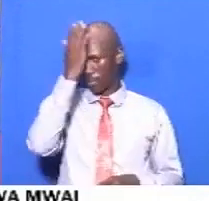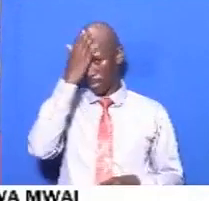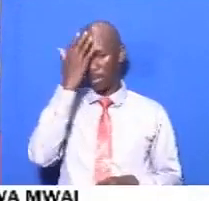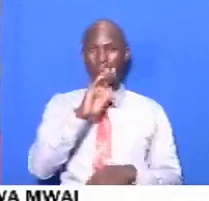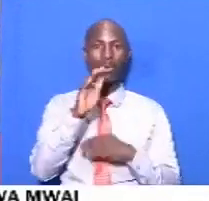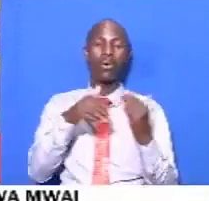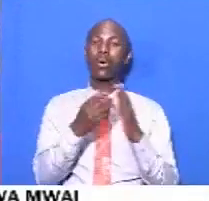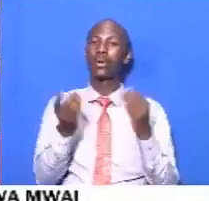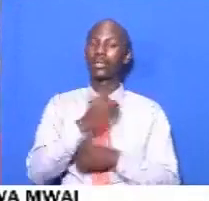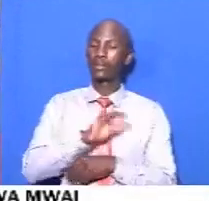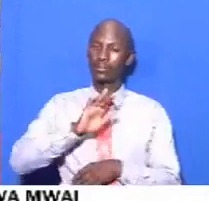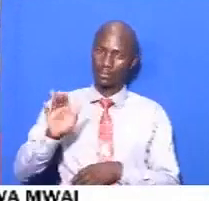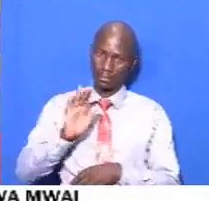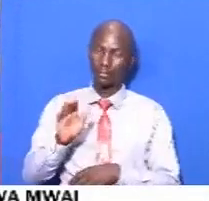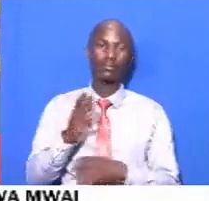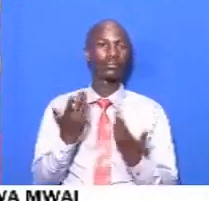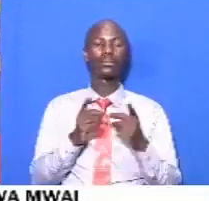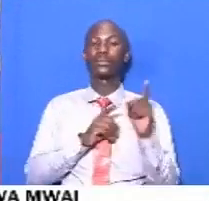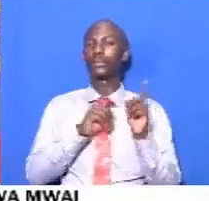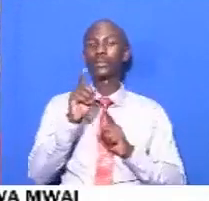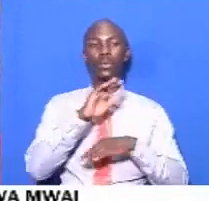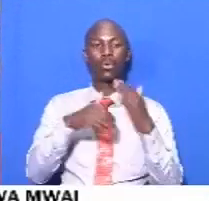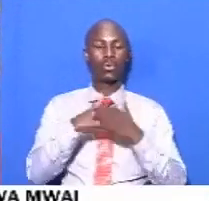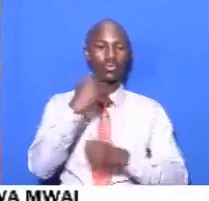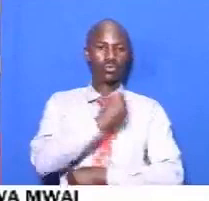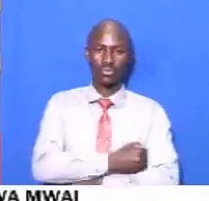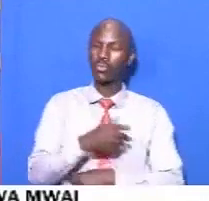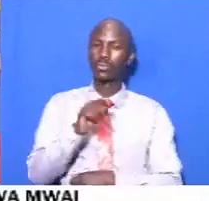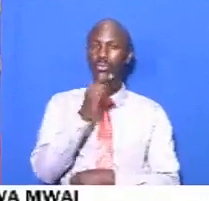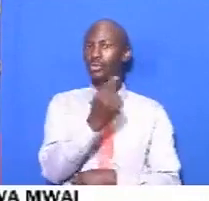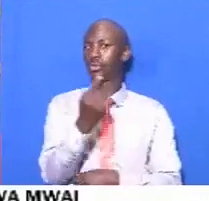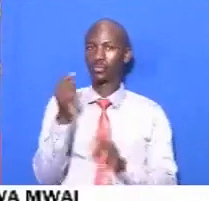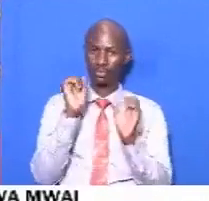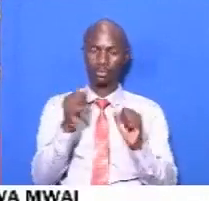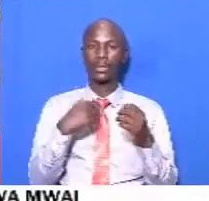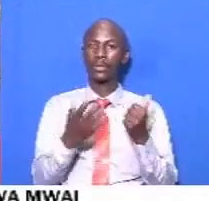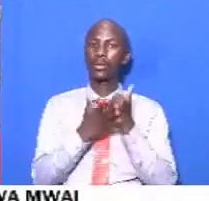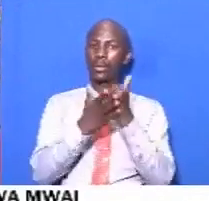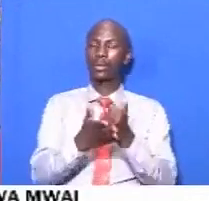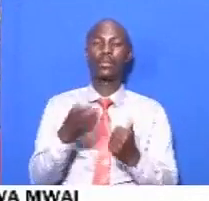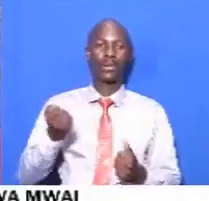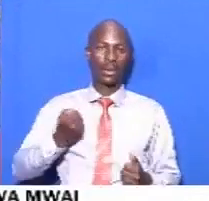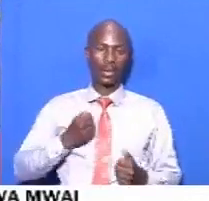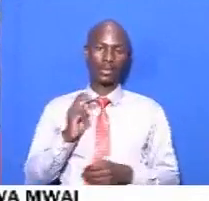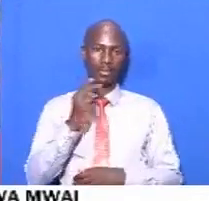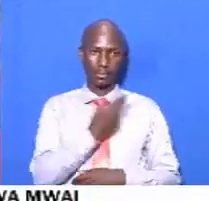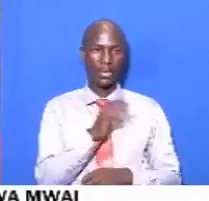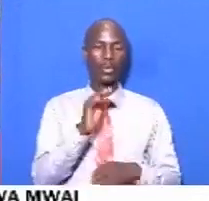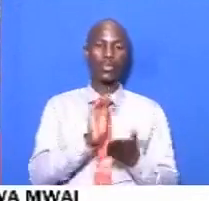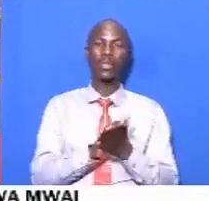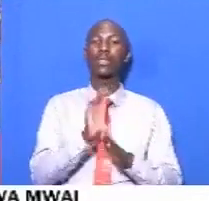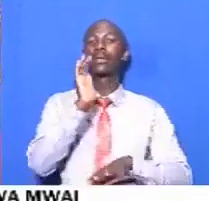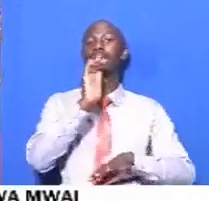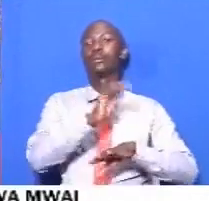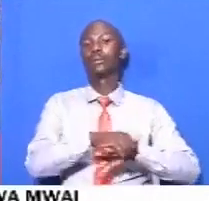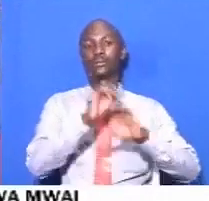mithenesu yetiele tutambuke kila mundu skuluni yake nikana tukatethesi tumaito na Tutaulo